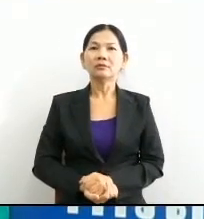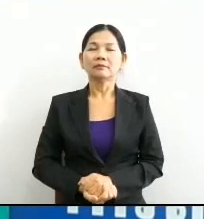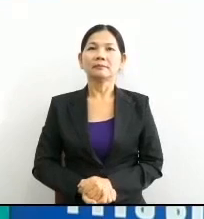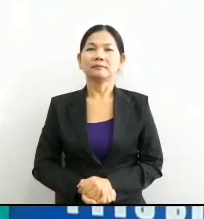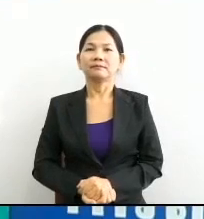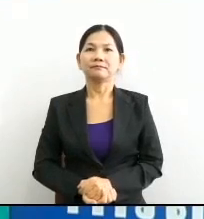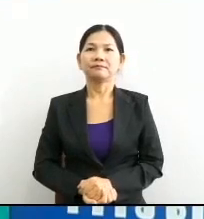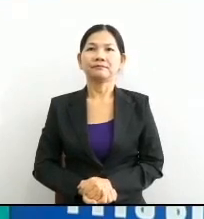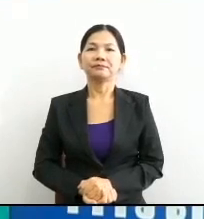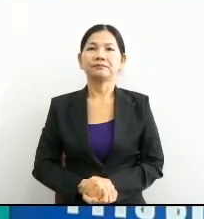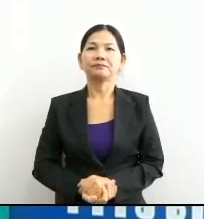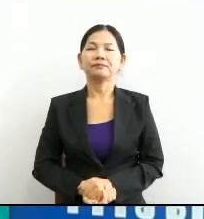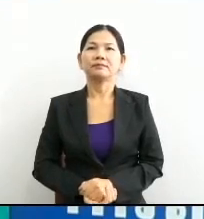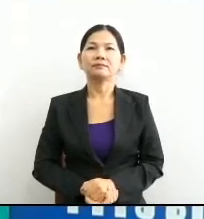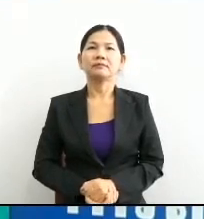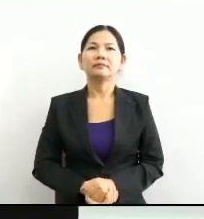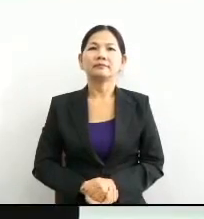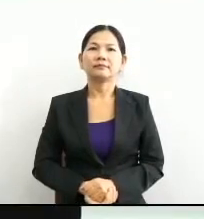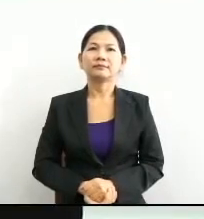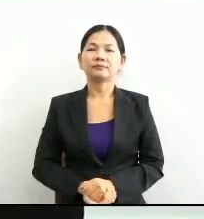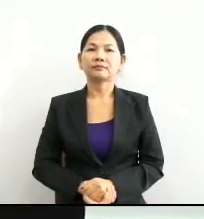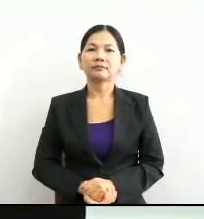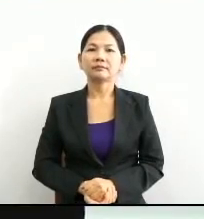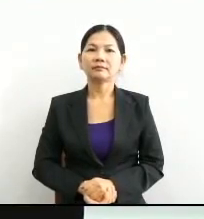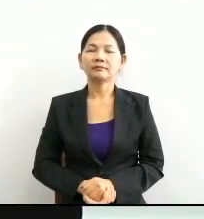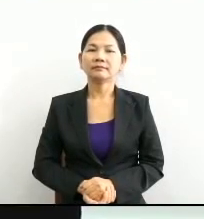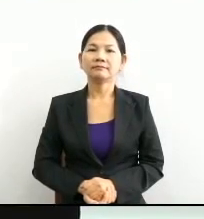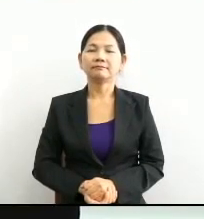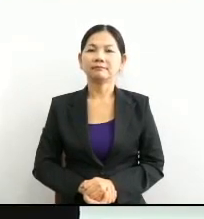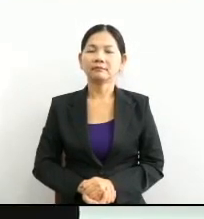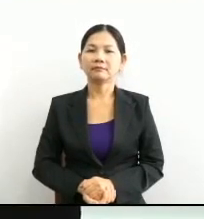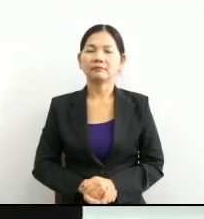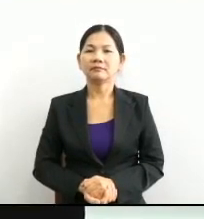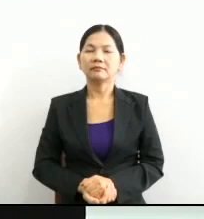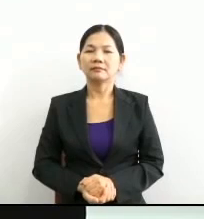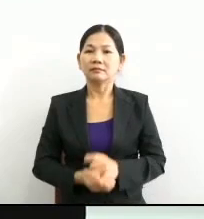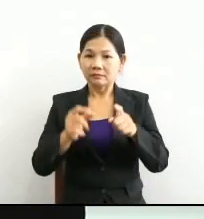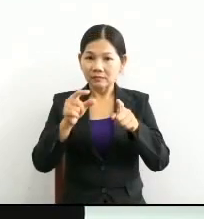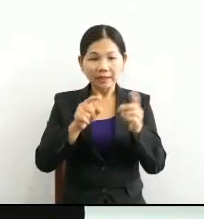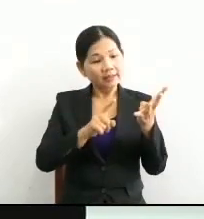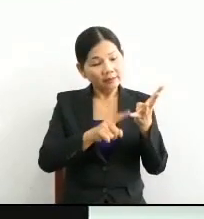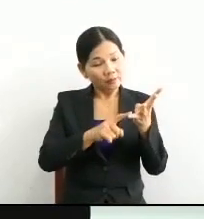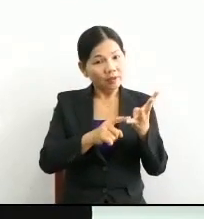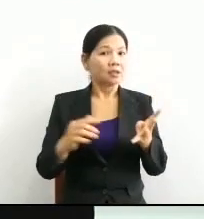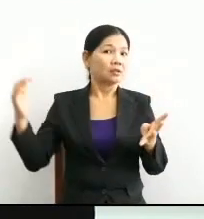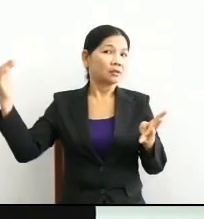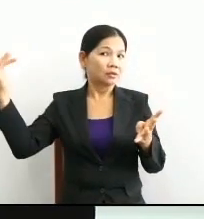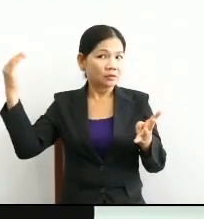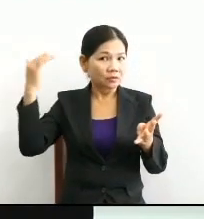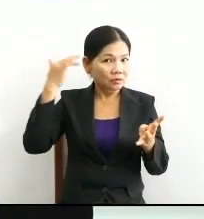sạ tí sạ sạm sạ tí sạ sạp con này kì sạ tí sạ sạp cứ chì bia đài đài mà cho